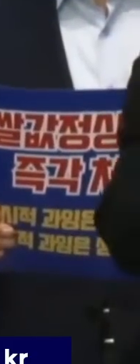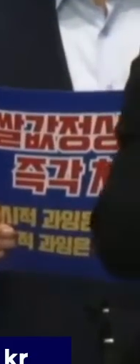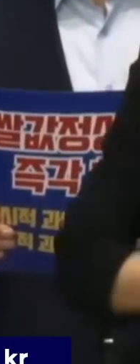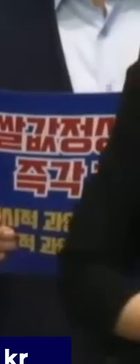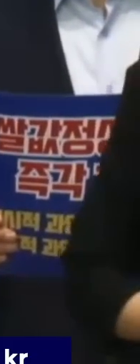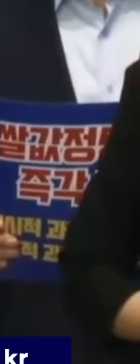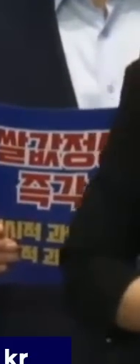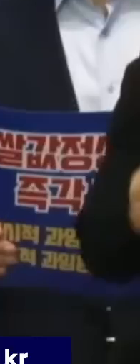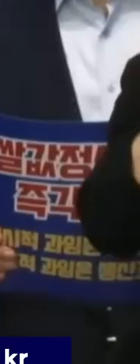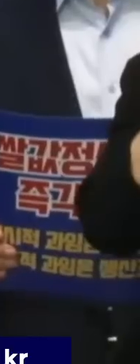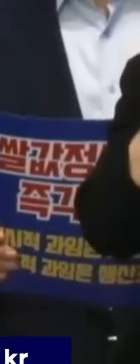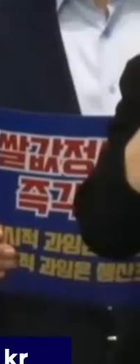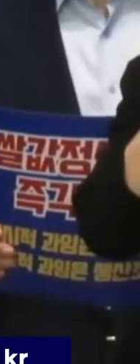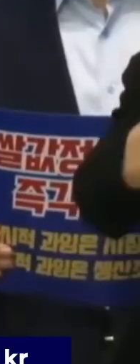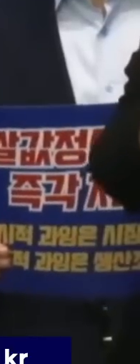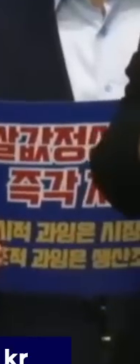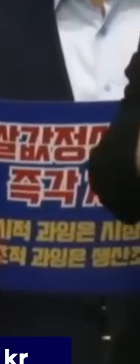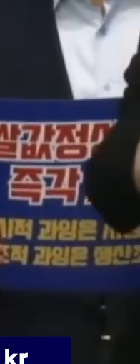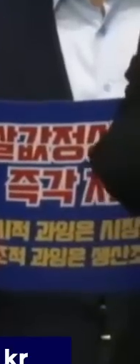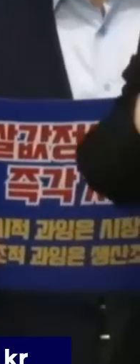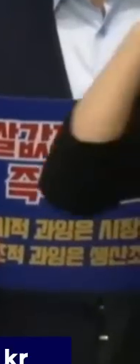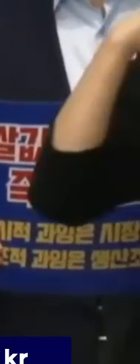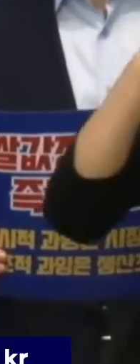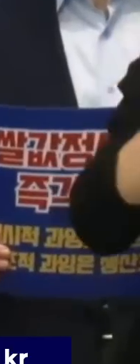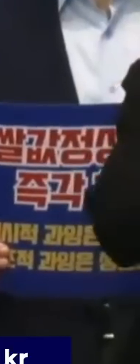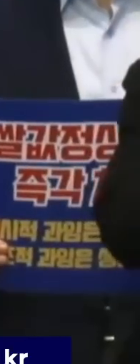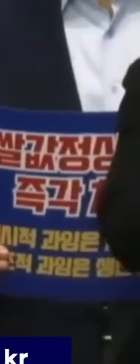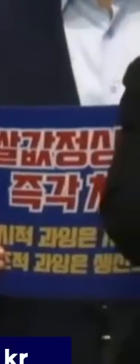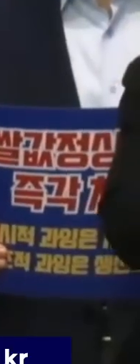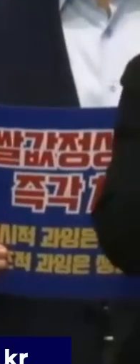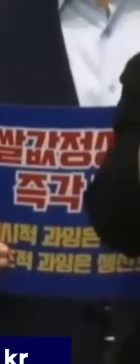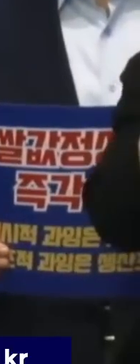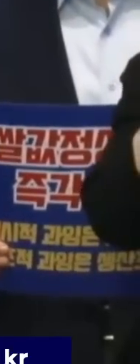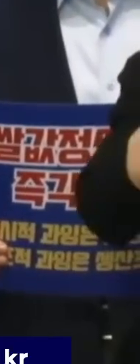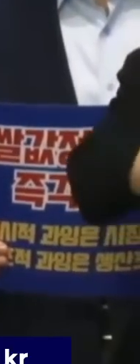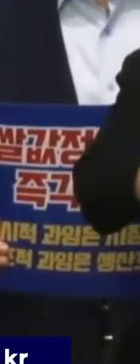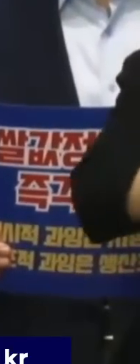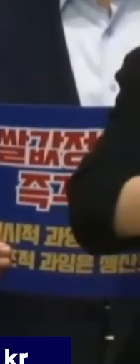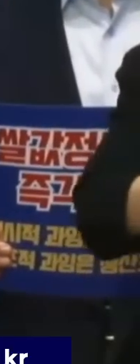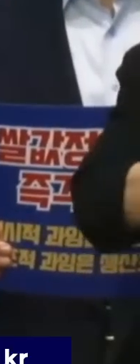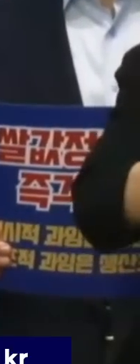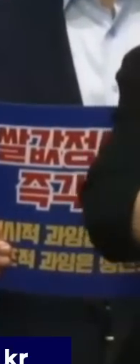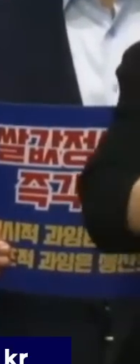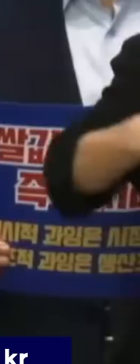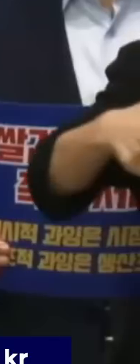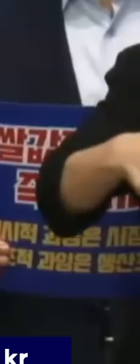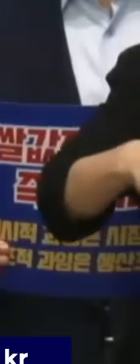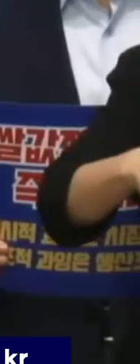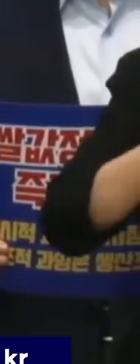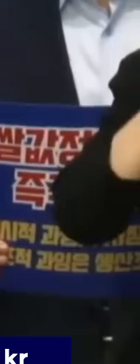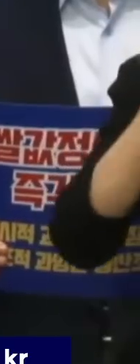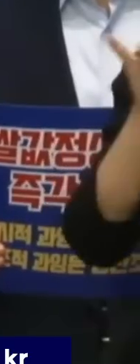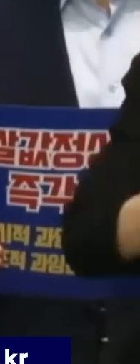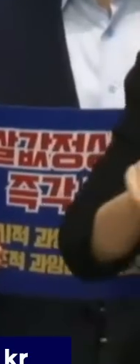면적이 늘어나고 과잉 생산이 되풀이 된다는 논리적인 비약은 현실을 모르는